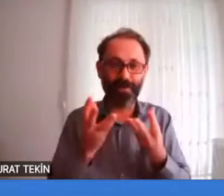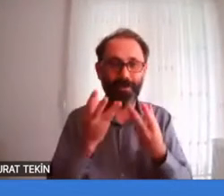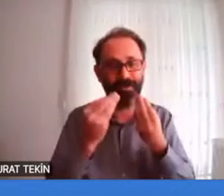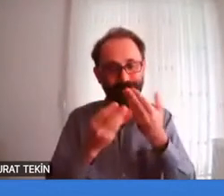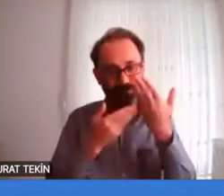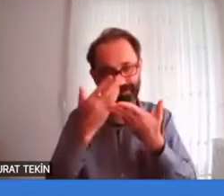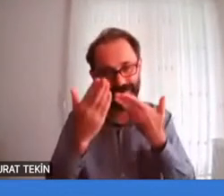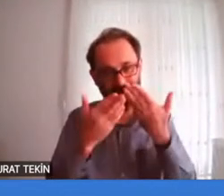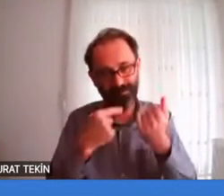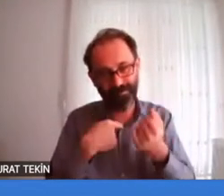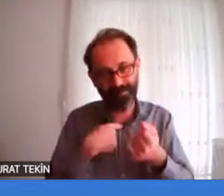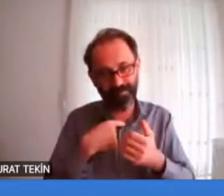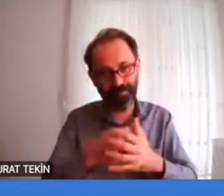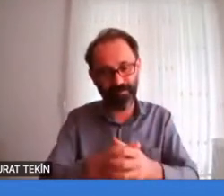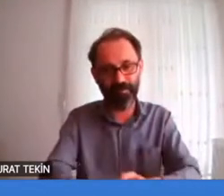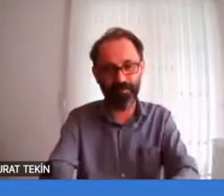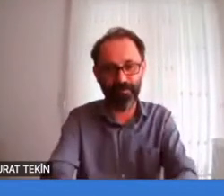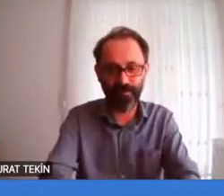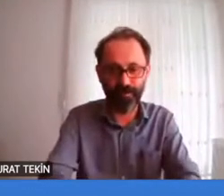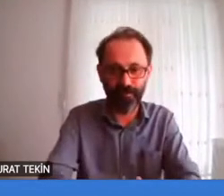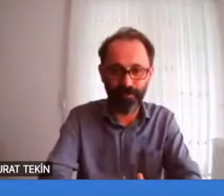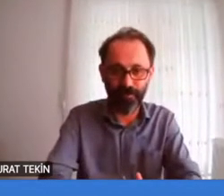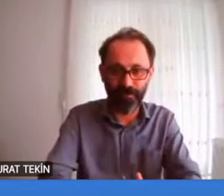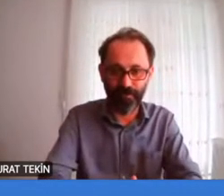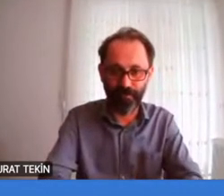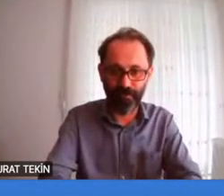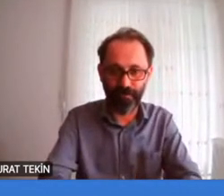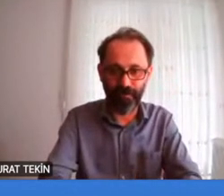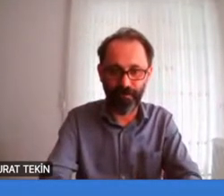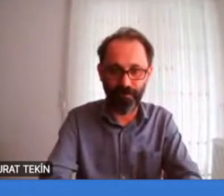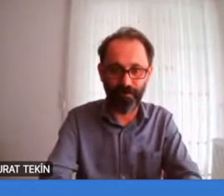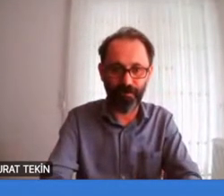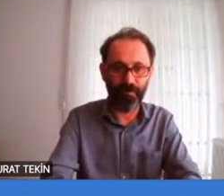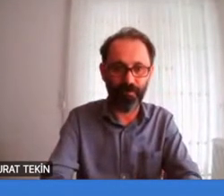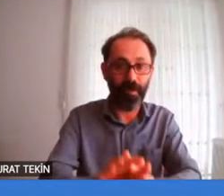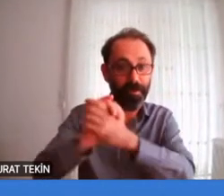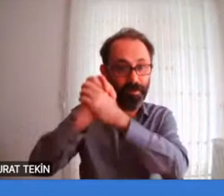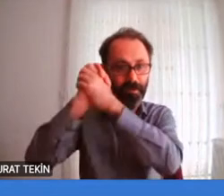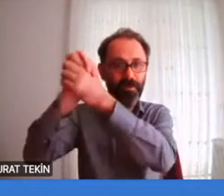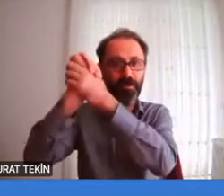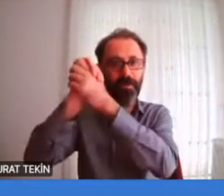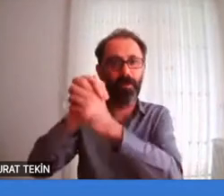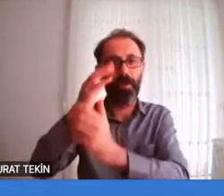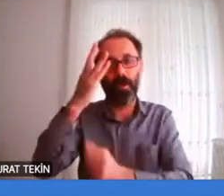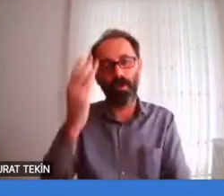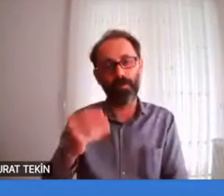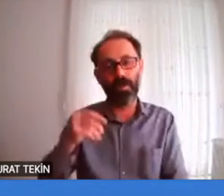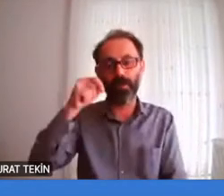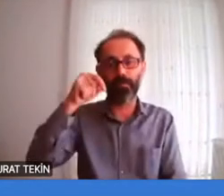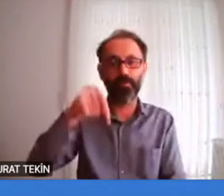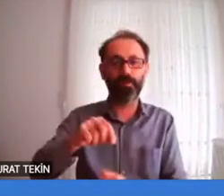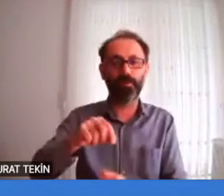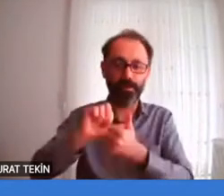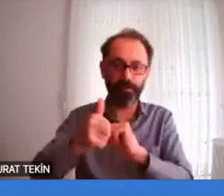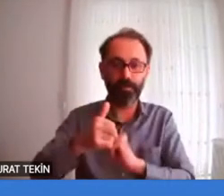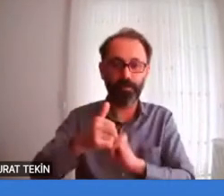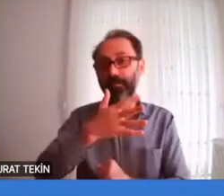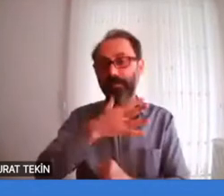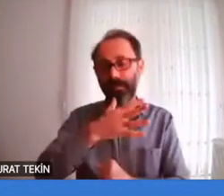istedim. Hı hı, teşekkür ederiz. Yani şampiyon olmanız bu sporun bilinmesine de öncülük